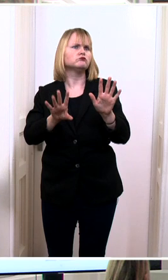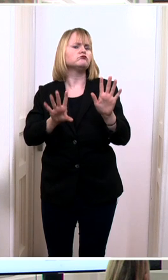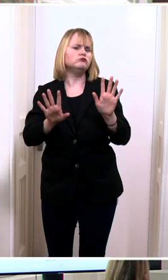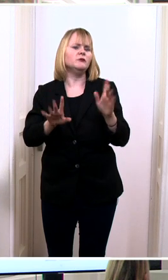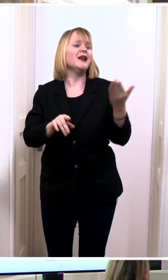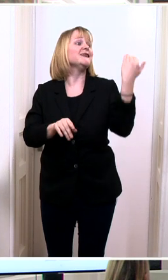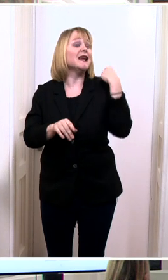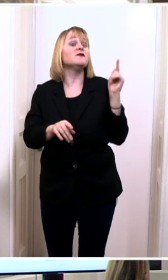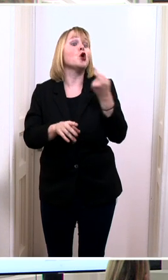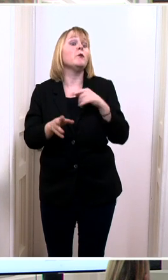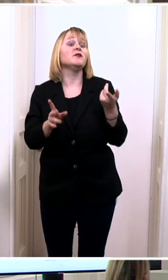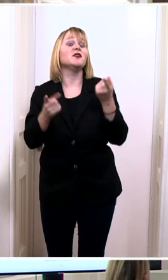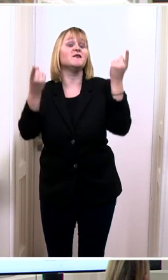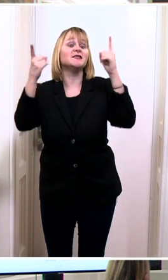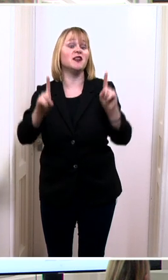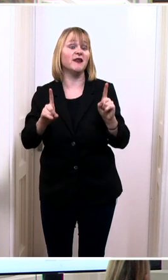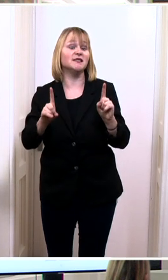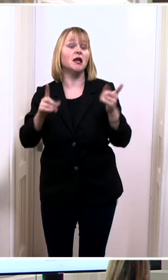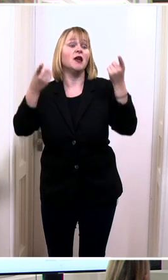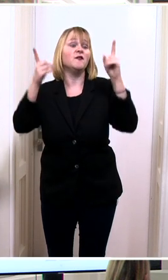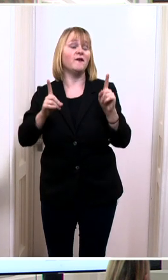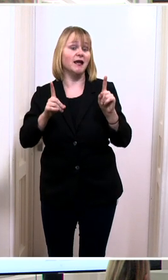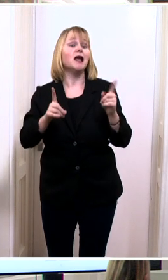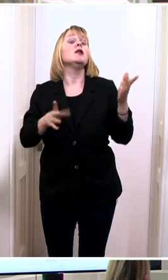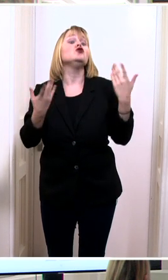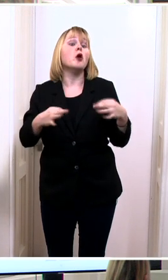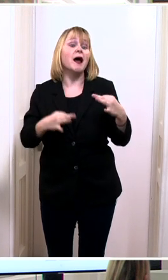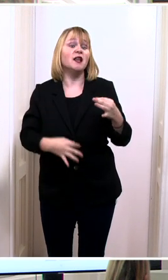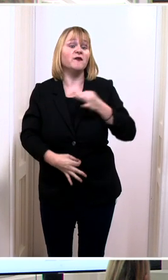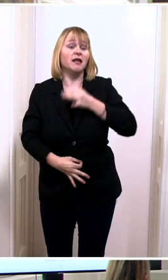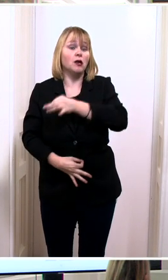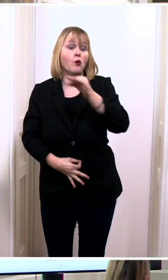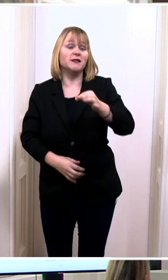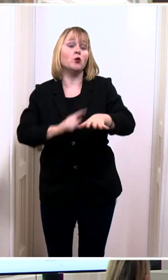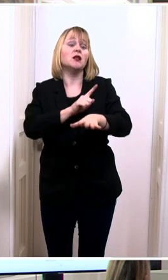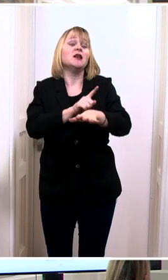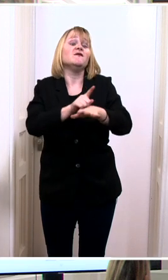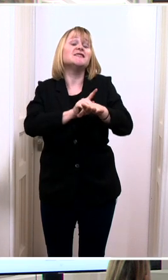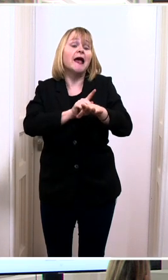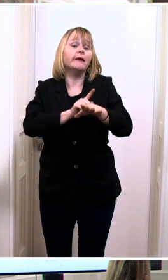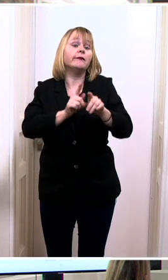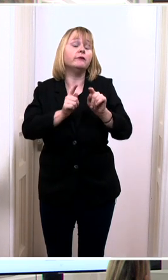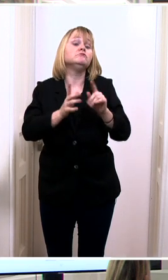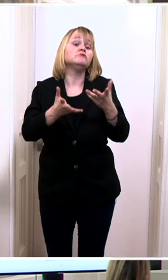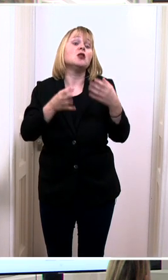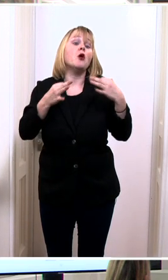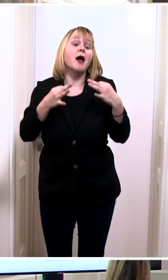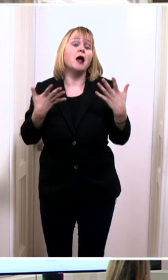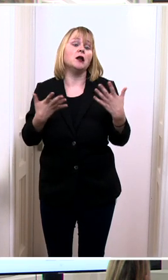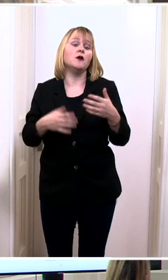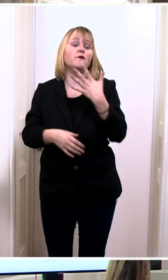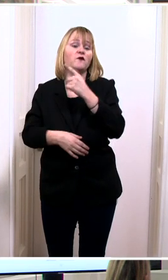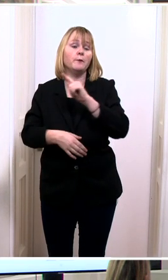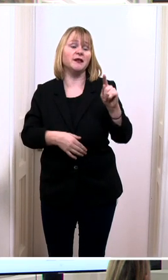an den Silvesterfeiern stattgefunden haben, weil die mittlere Inkubationszeit 5 bis 6 Tage ist. Also es scheint so zu sein, als ob